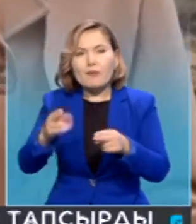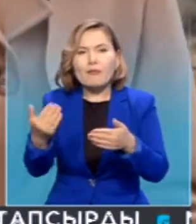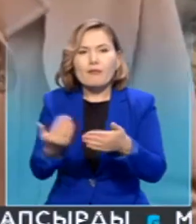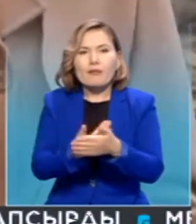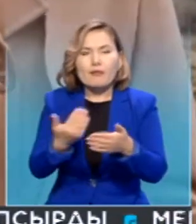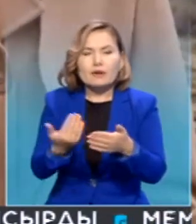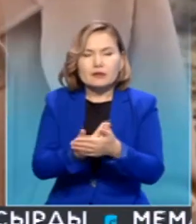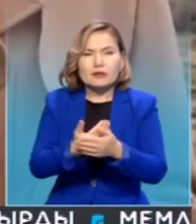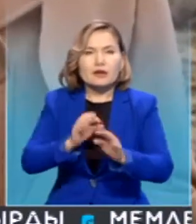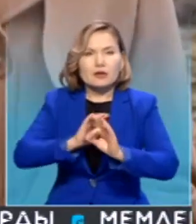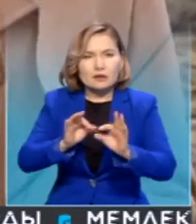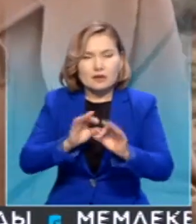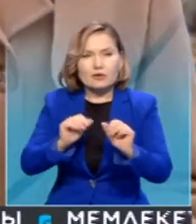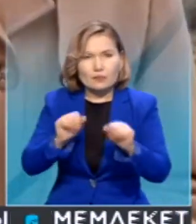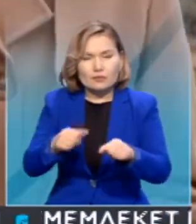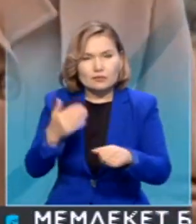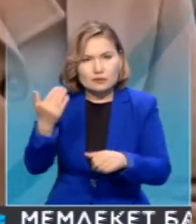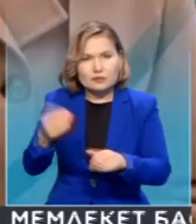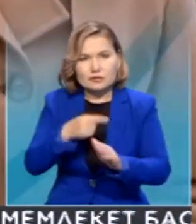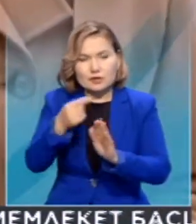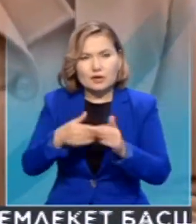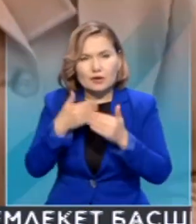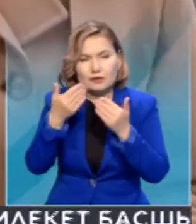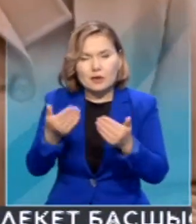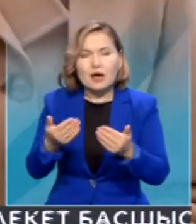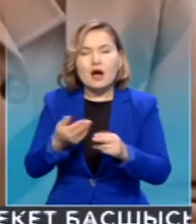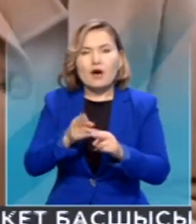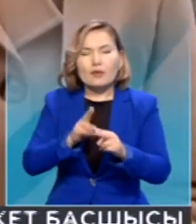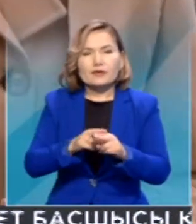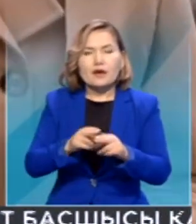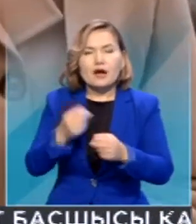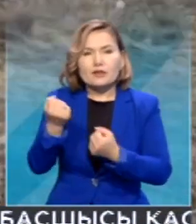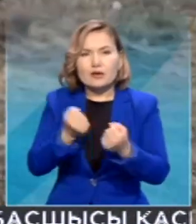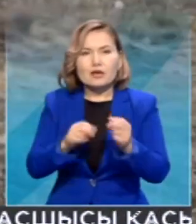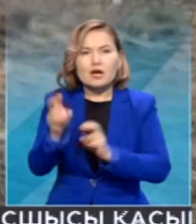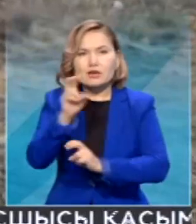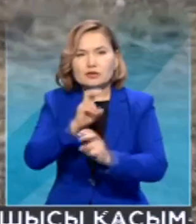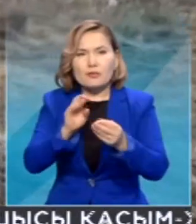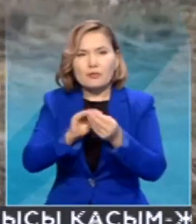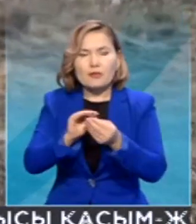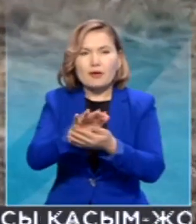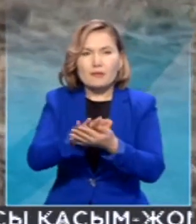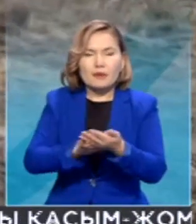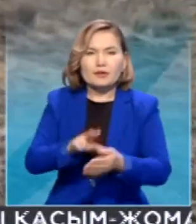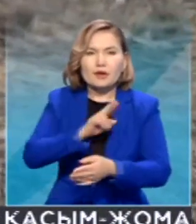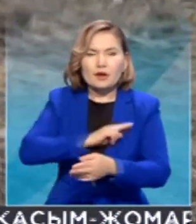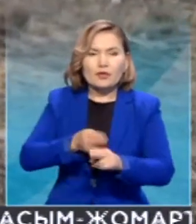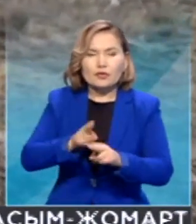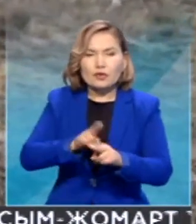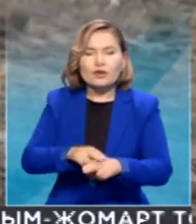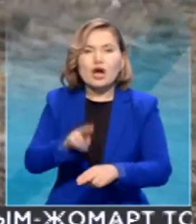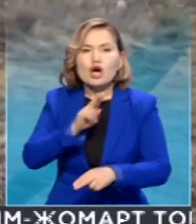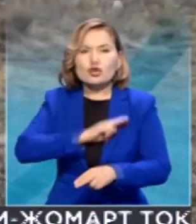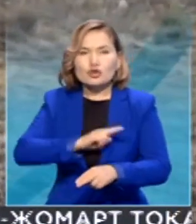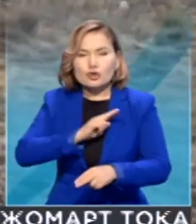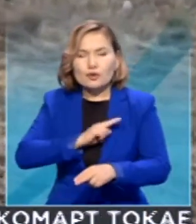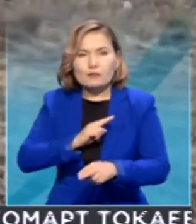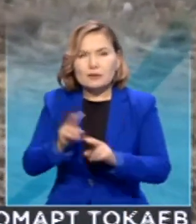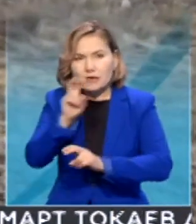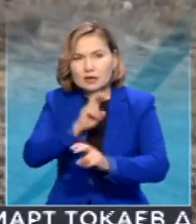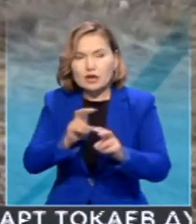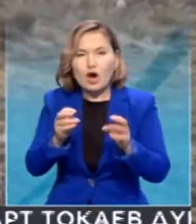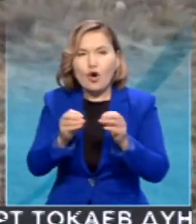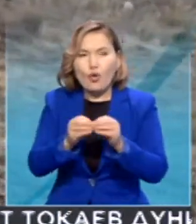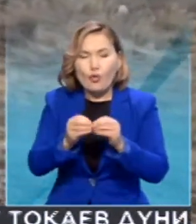бөліссеңіз? Иә, Дархан, тракторшыны іздеу жұмыстары әлі де жалғасып жатыр. Бұл жұмысқа 10 адам мен 4